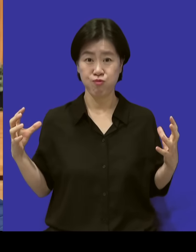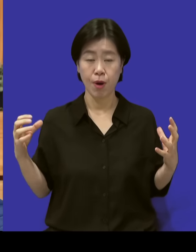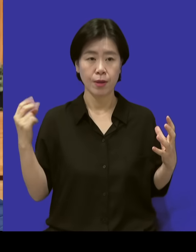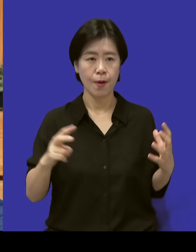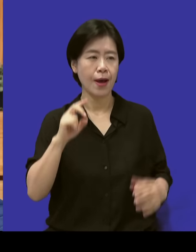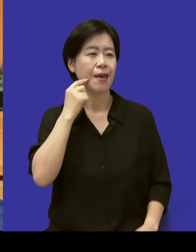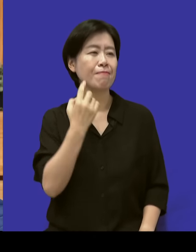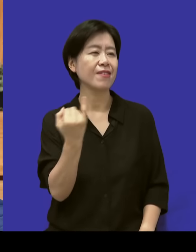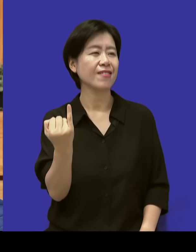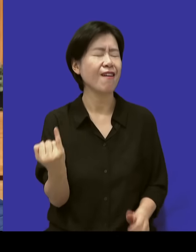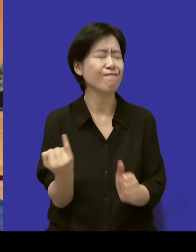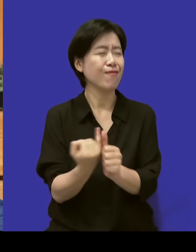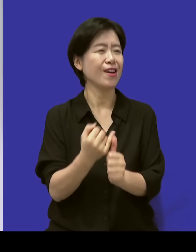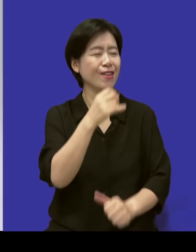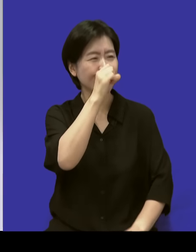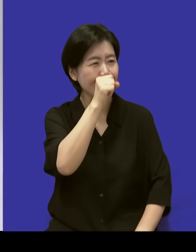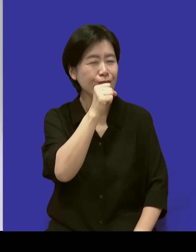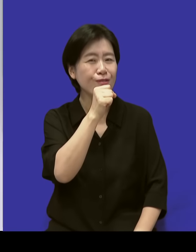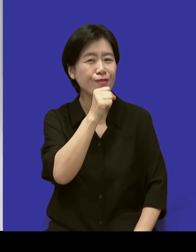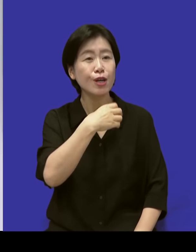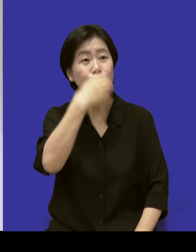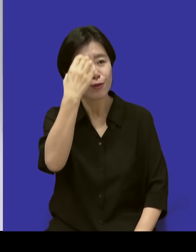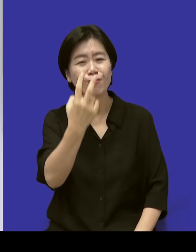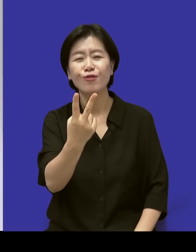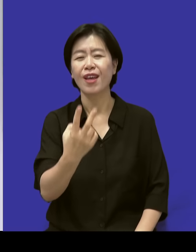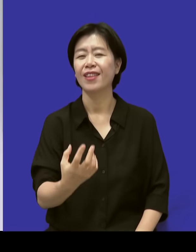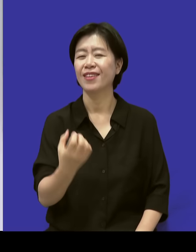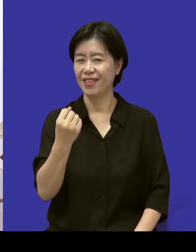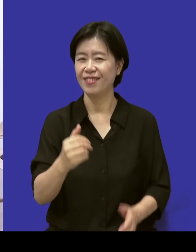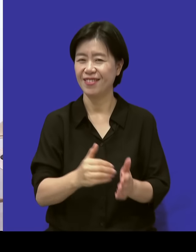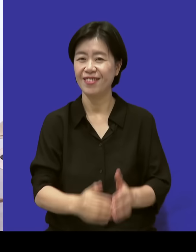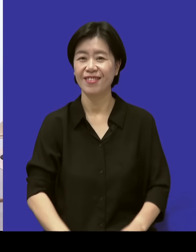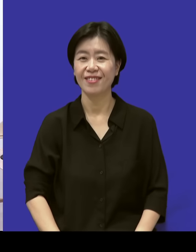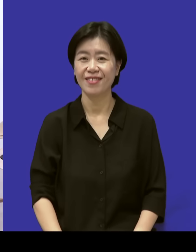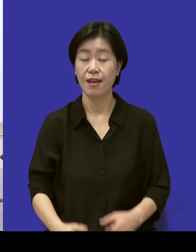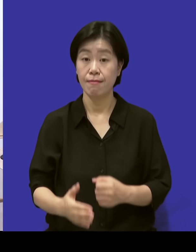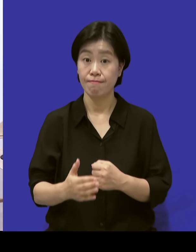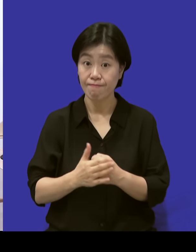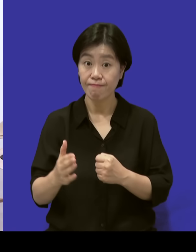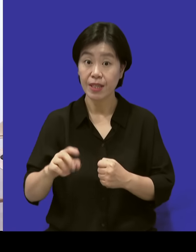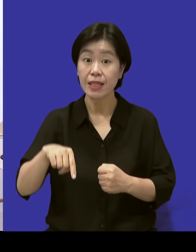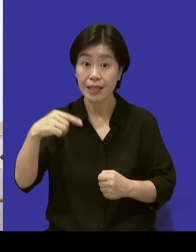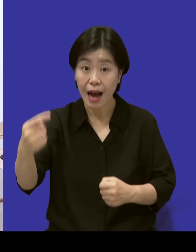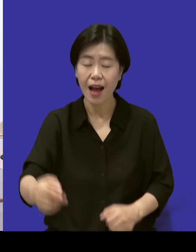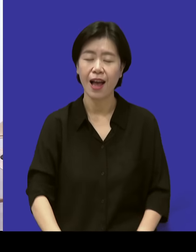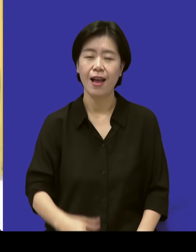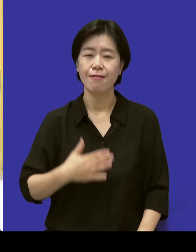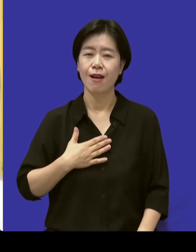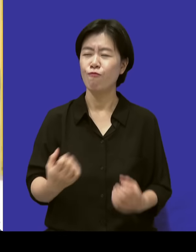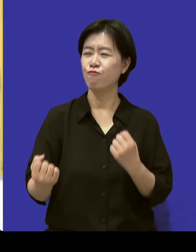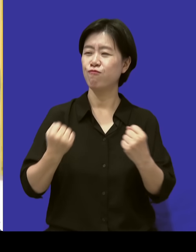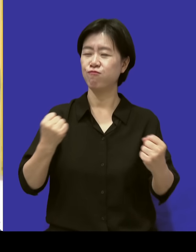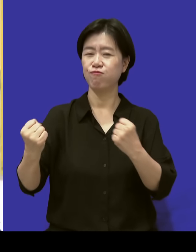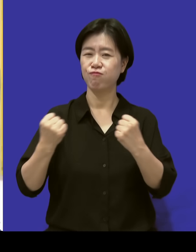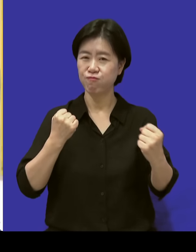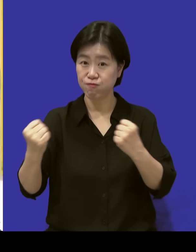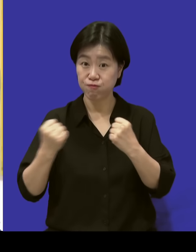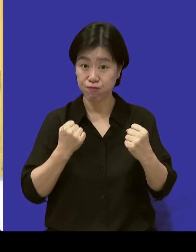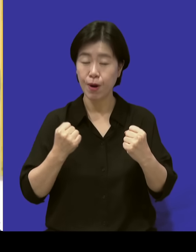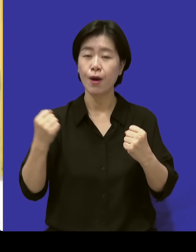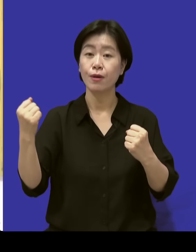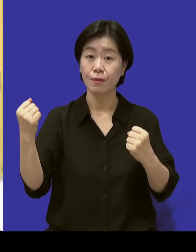얻어야겠다. 이렇게 해서 열심히 운동을 했더니 예. 좋은 피지컬도 주시고 예. 또 그 마음이